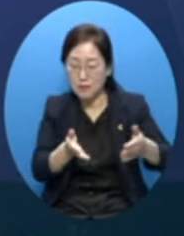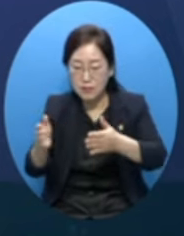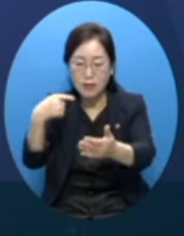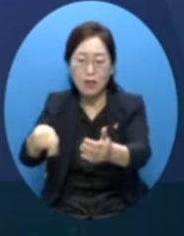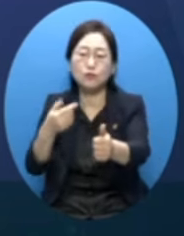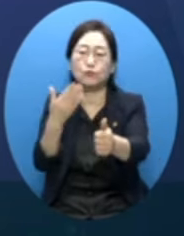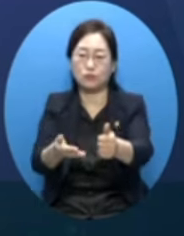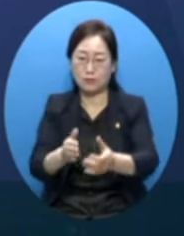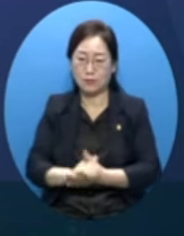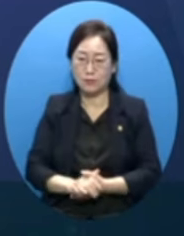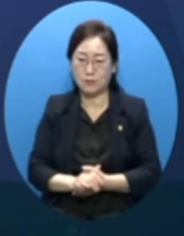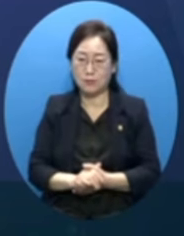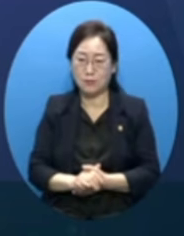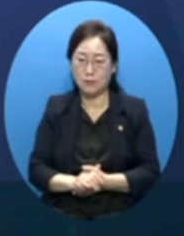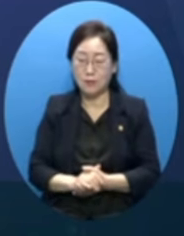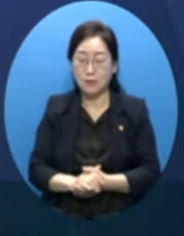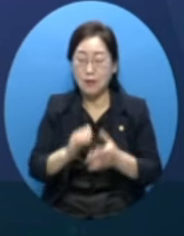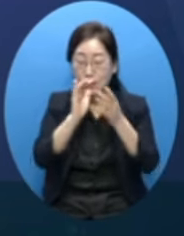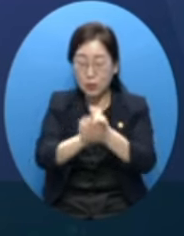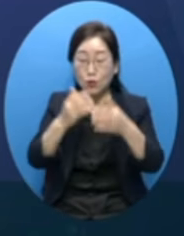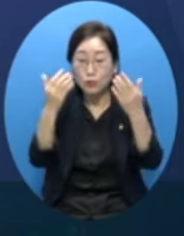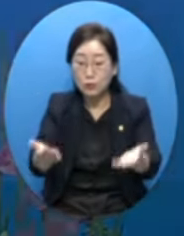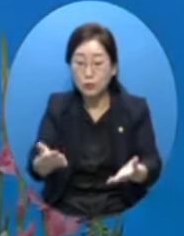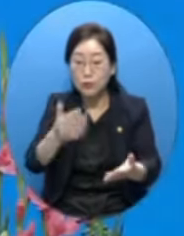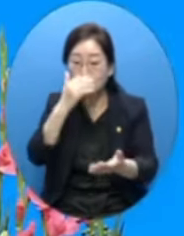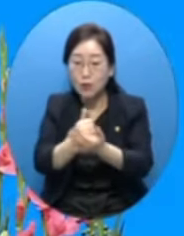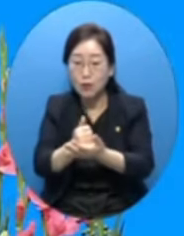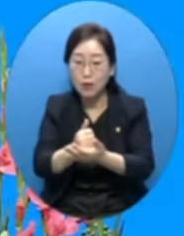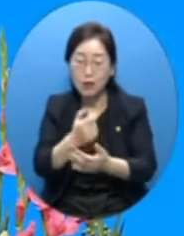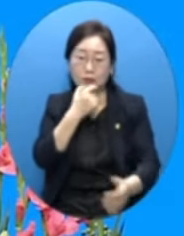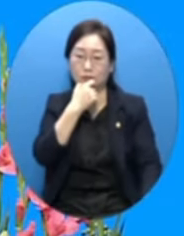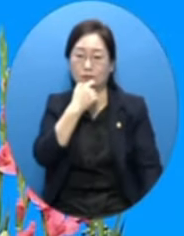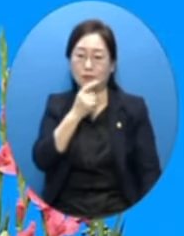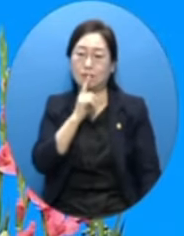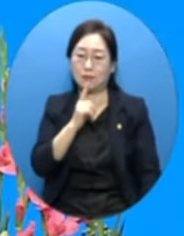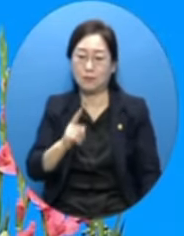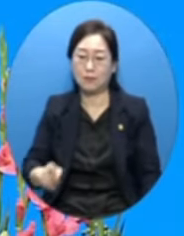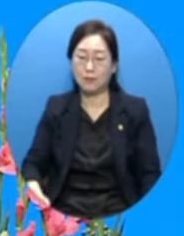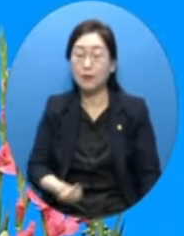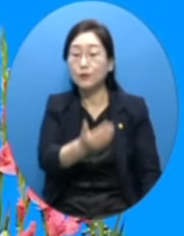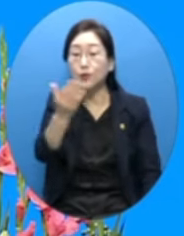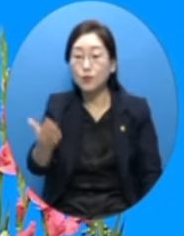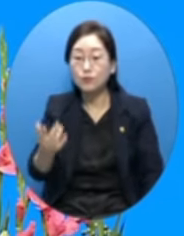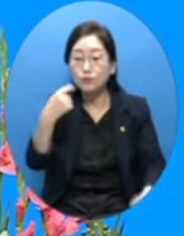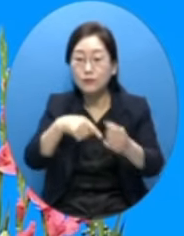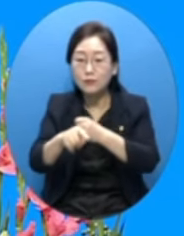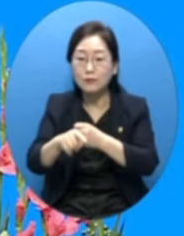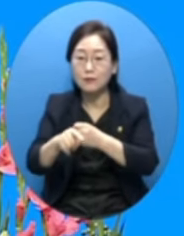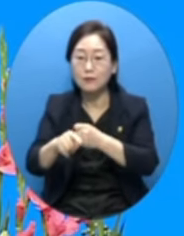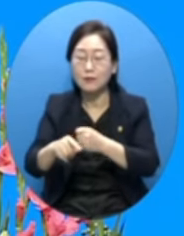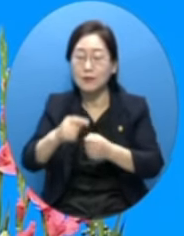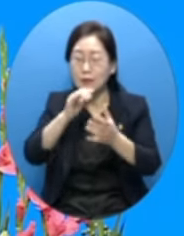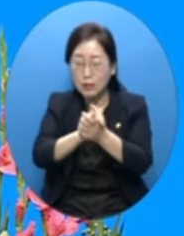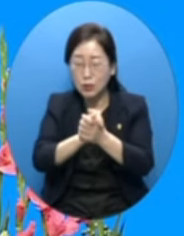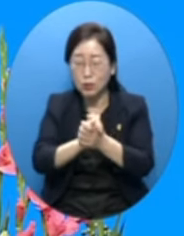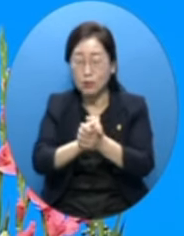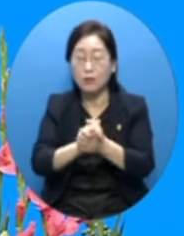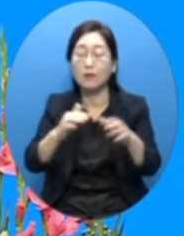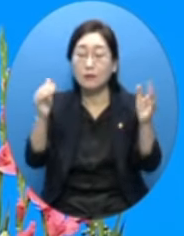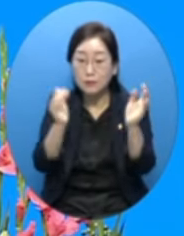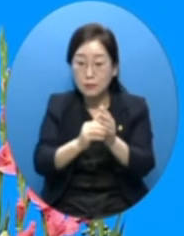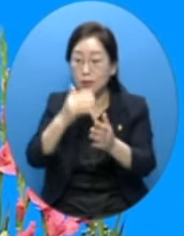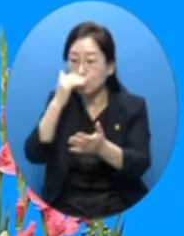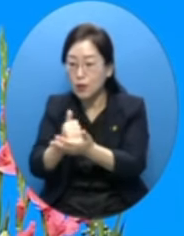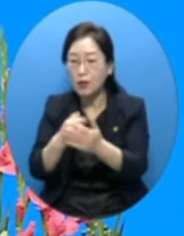것인즉. 기도하기를 쉬는 죄를 범하지 않겠다고 말씀했습니다. 여러분, 이 말씀이 가면 기도를 멈추면 우리가 죄를